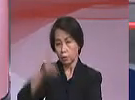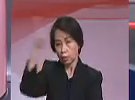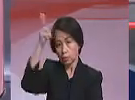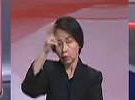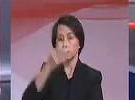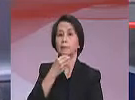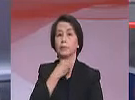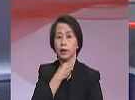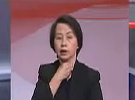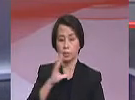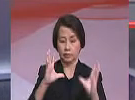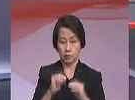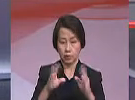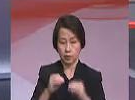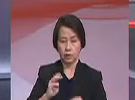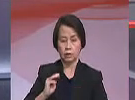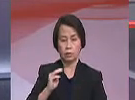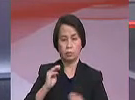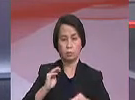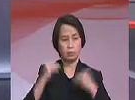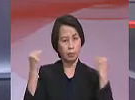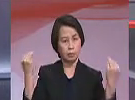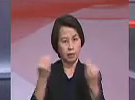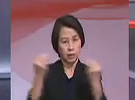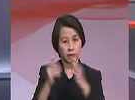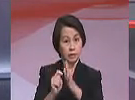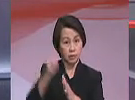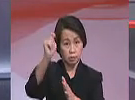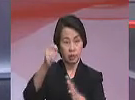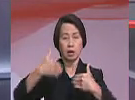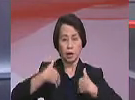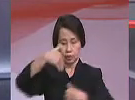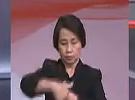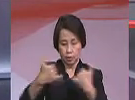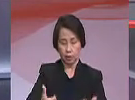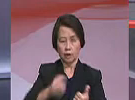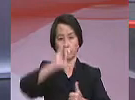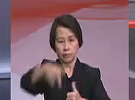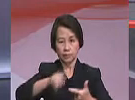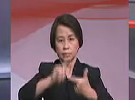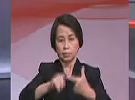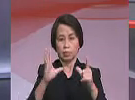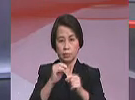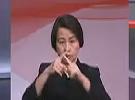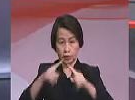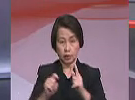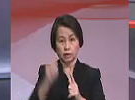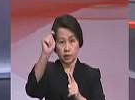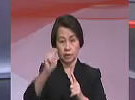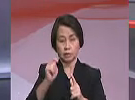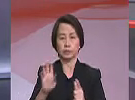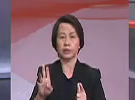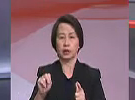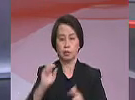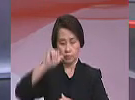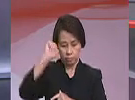Negeri Perak. Mesyuarat Majlis Kerja Tertinggi MKT UMNO diadakan malam ini diikuti dengan mesyuarat Dewan Tertinggi BN malam